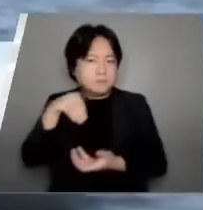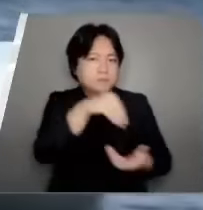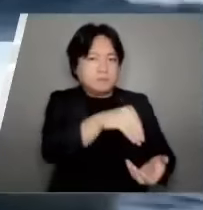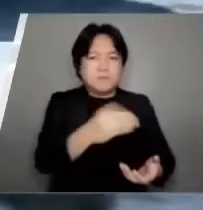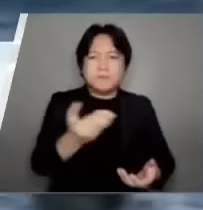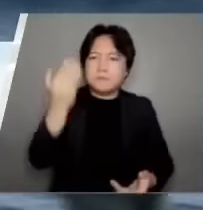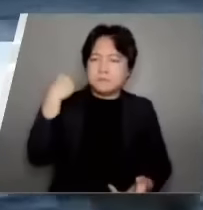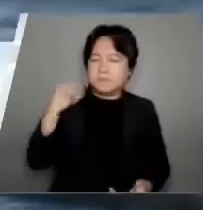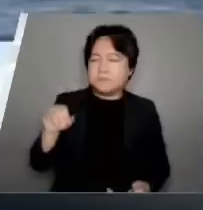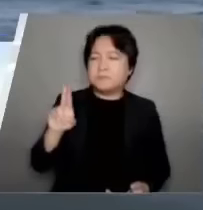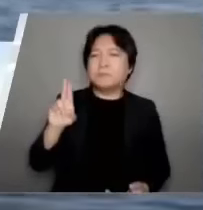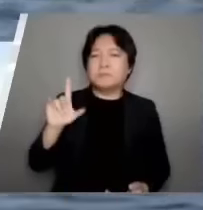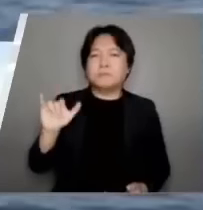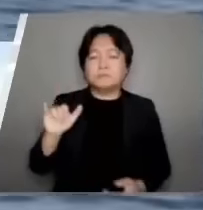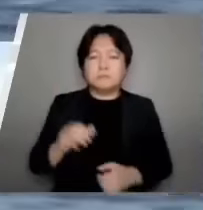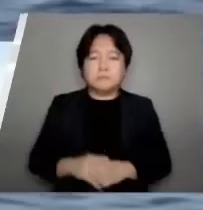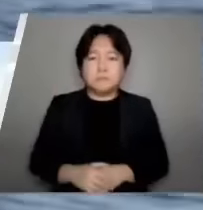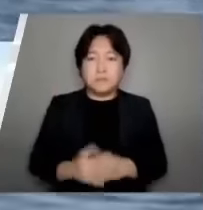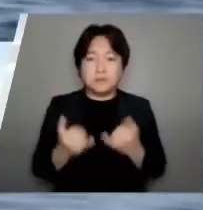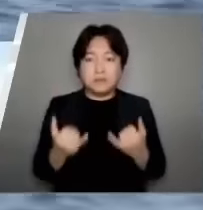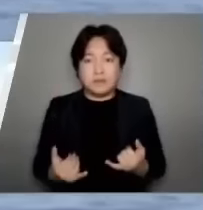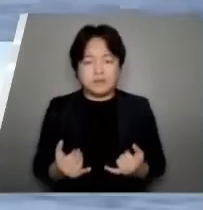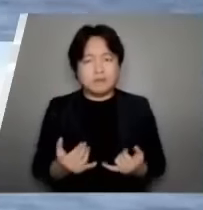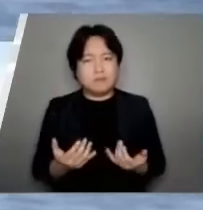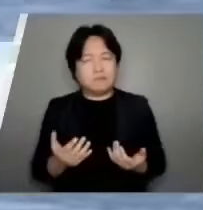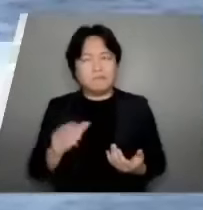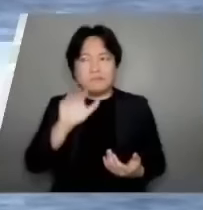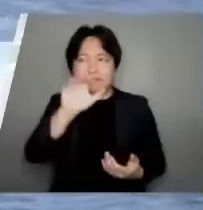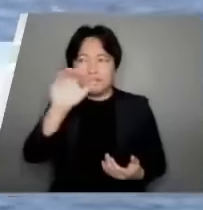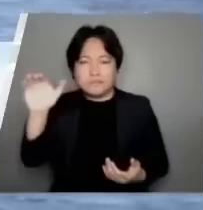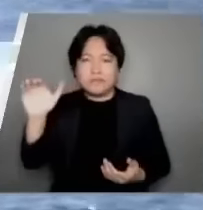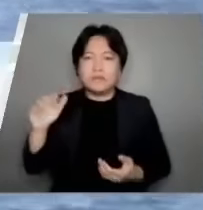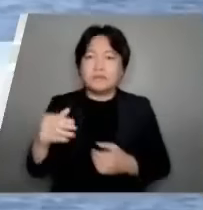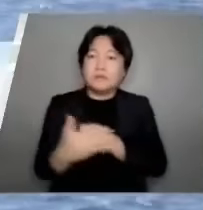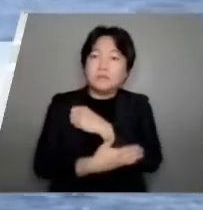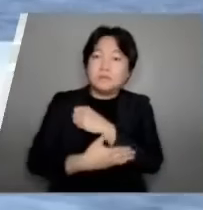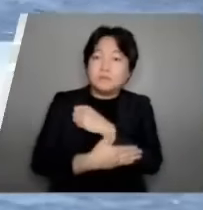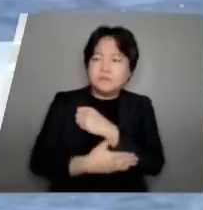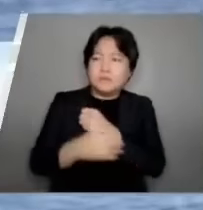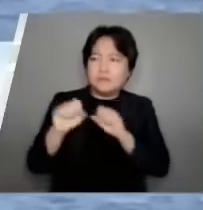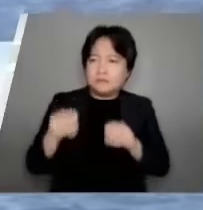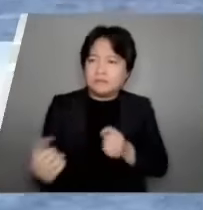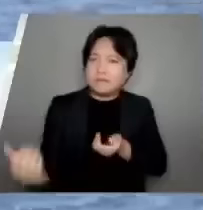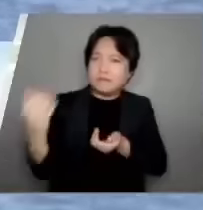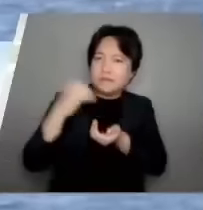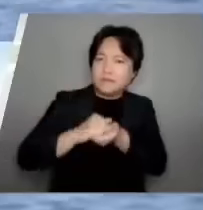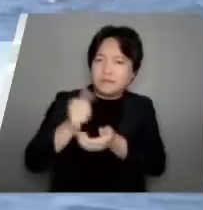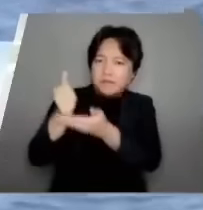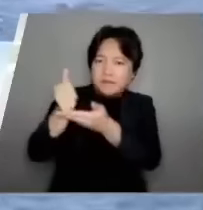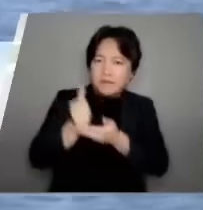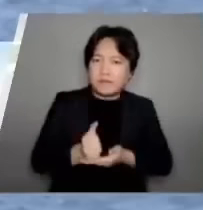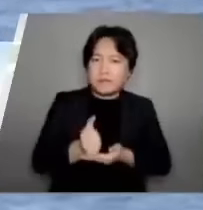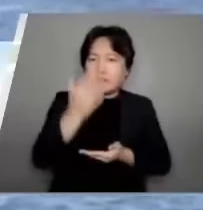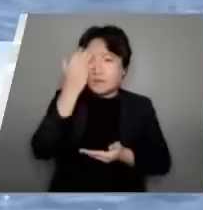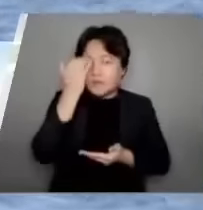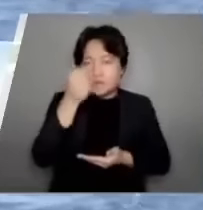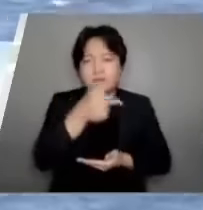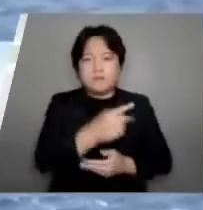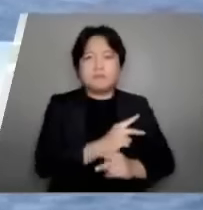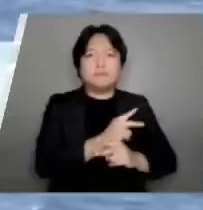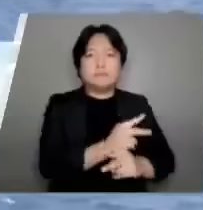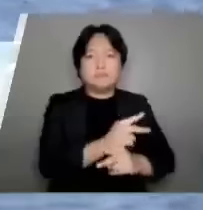na nito ang paghingi ng tulong sa mga kaalyadong bansa para isabay ang resupply mission sa isang Multilateral Maritime Cooperative